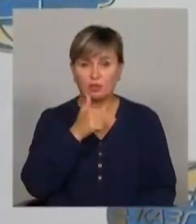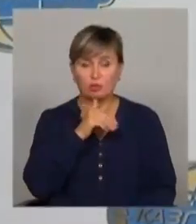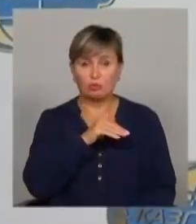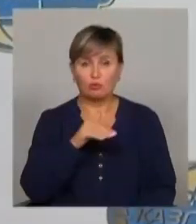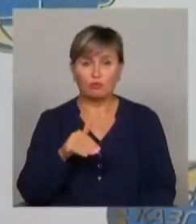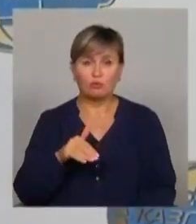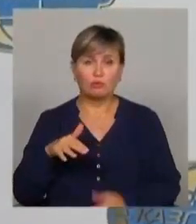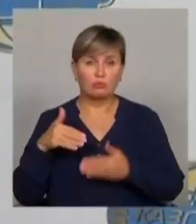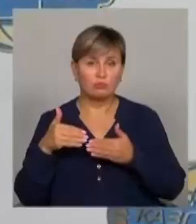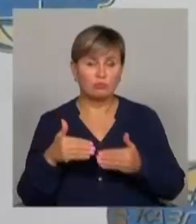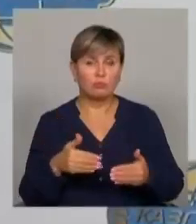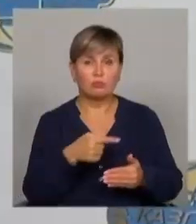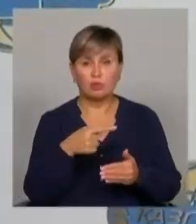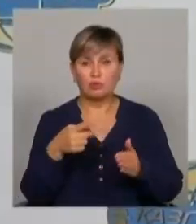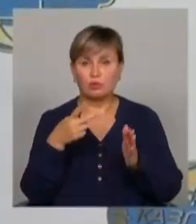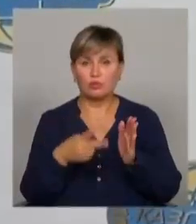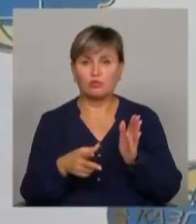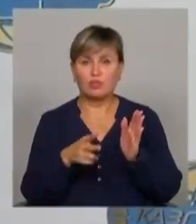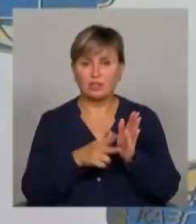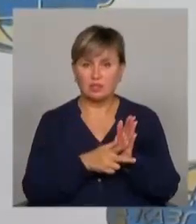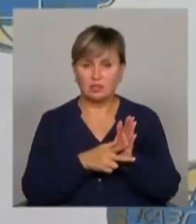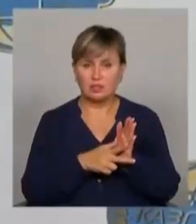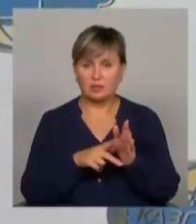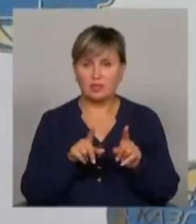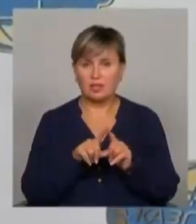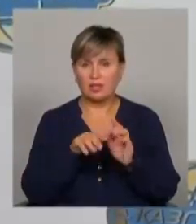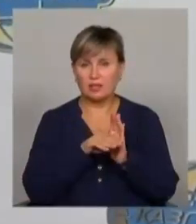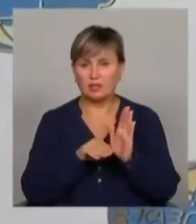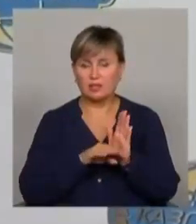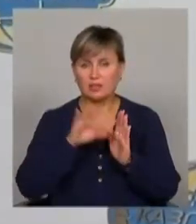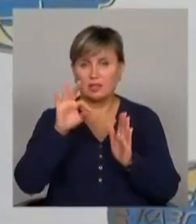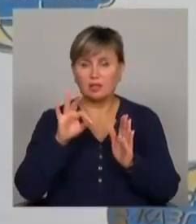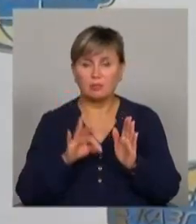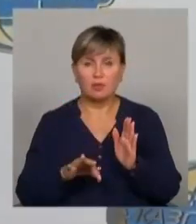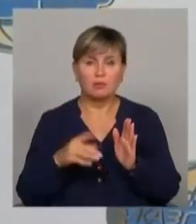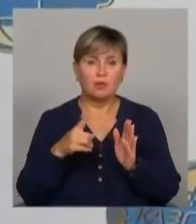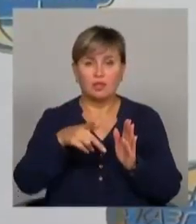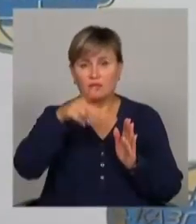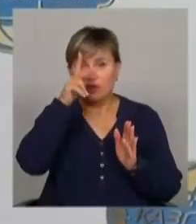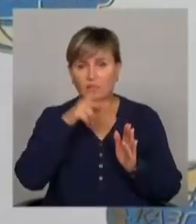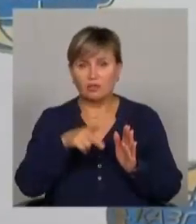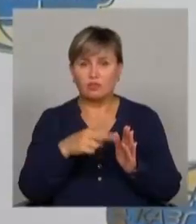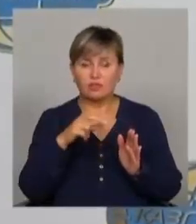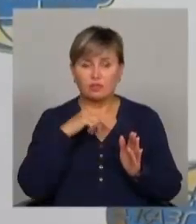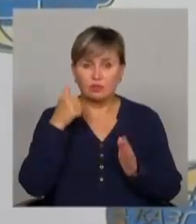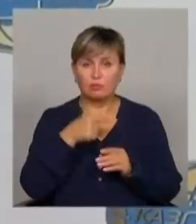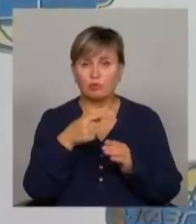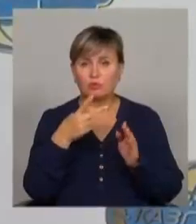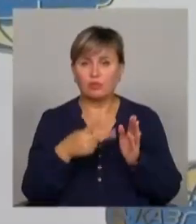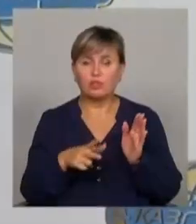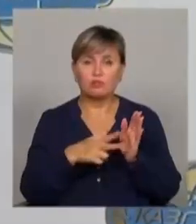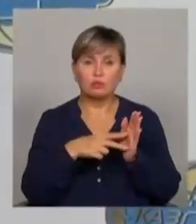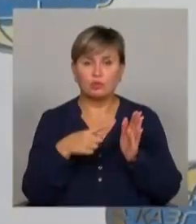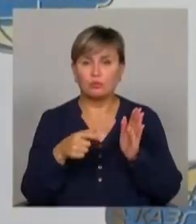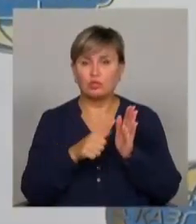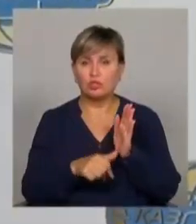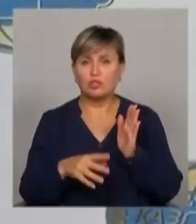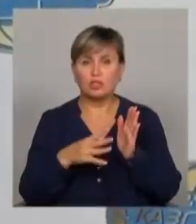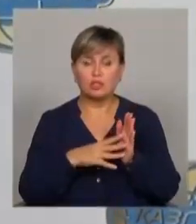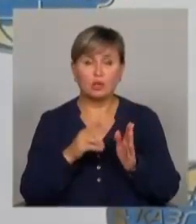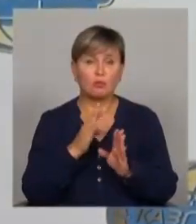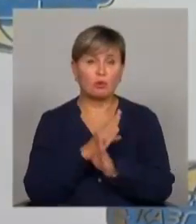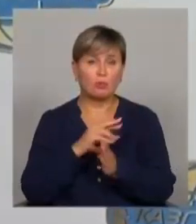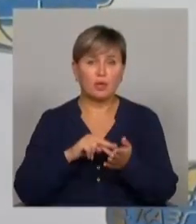моря составила -28 по Балтийской системе. В первом квартале 2022 года -28,69. А по